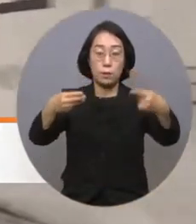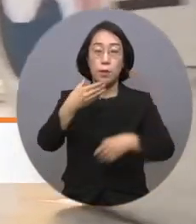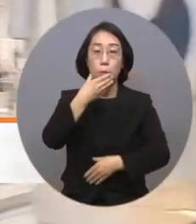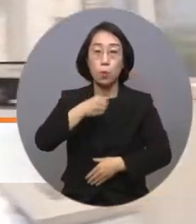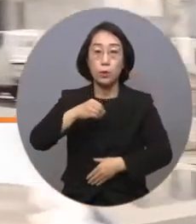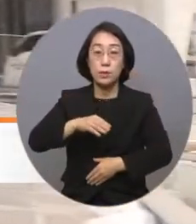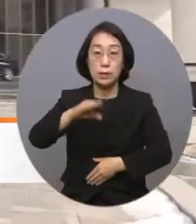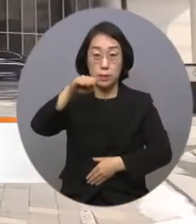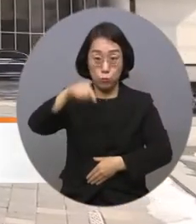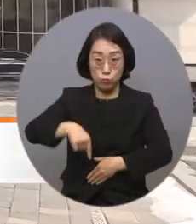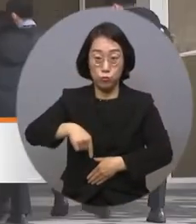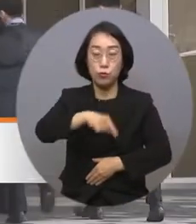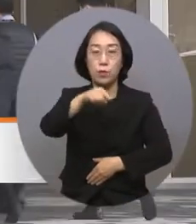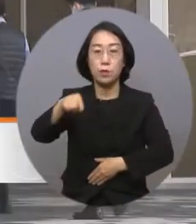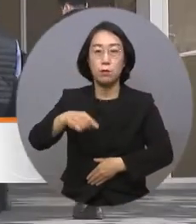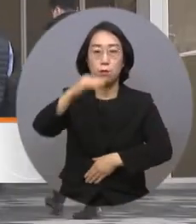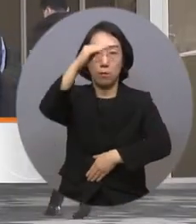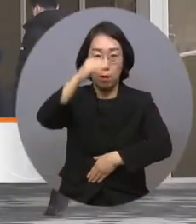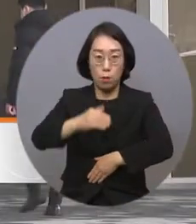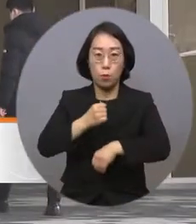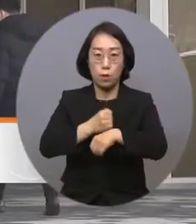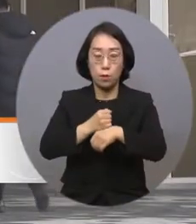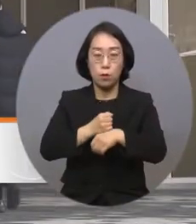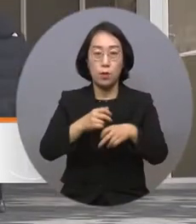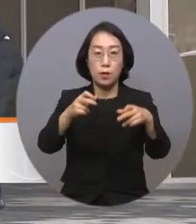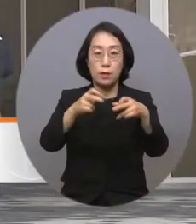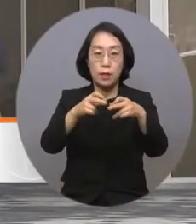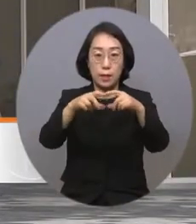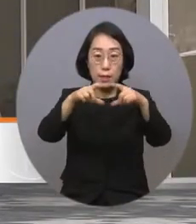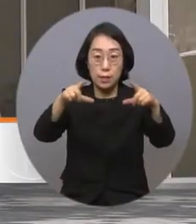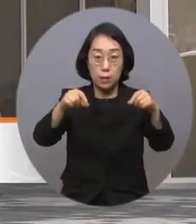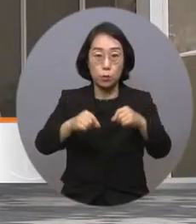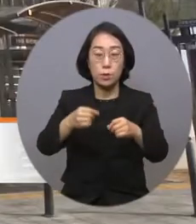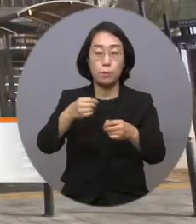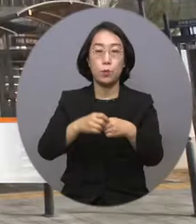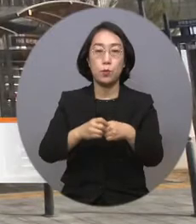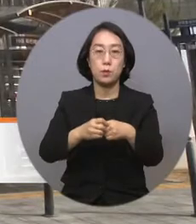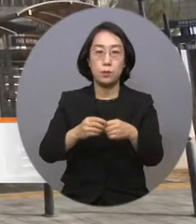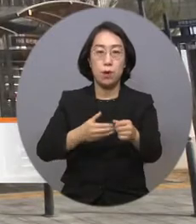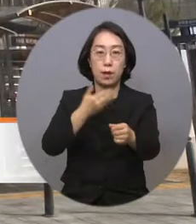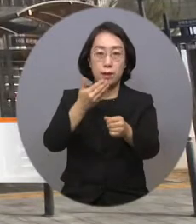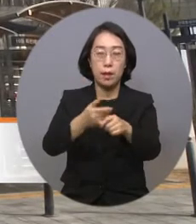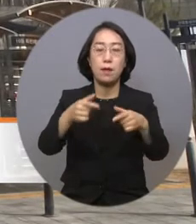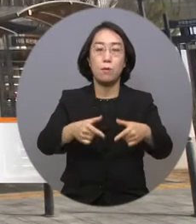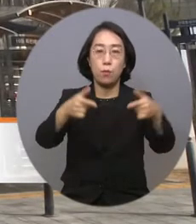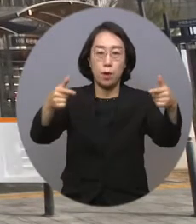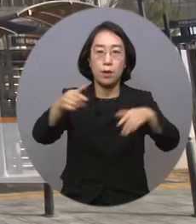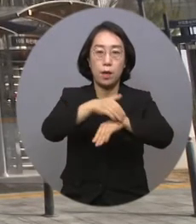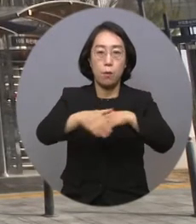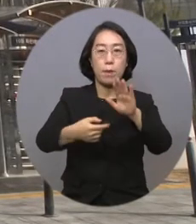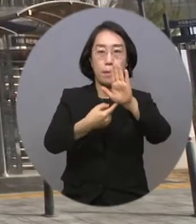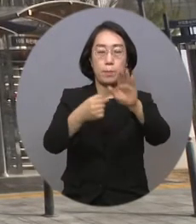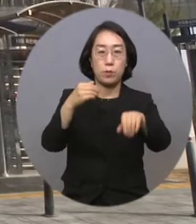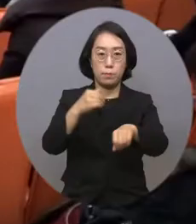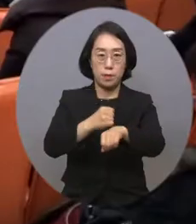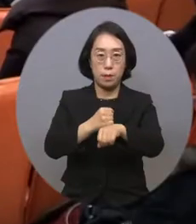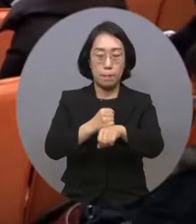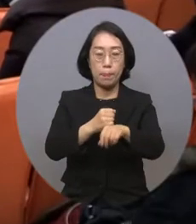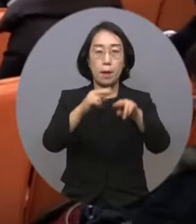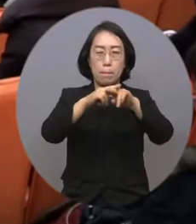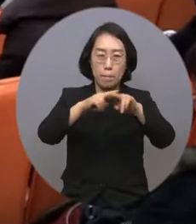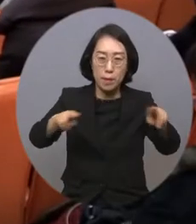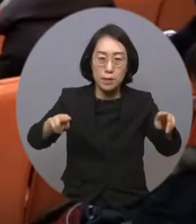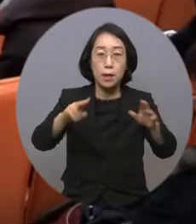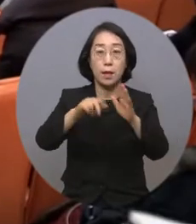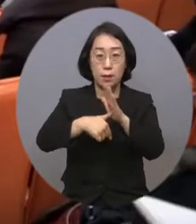이 같은 내용을 담은 장애인 자동차 표지 반납처 확대 시행 계획을 밝혔습니다. 그동안 폐차, 등록